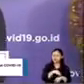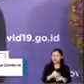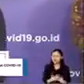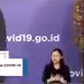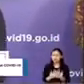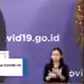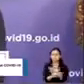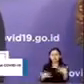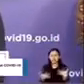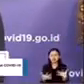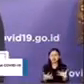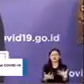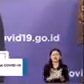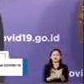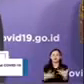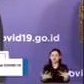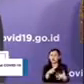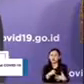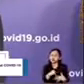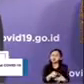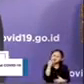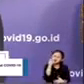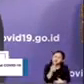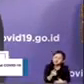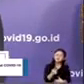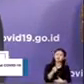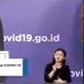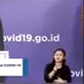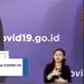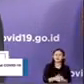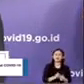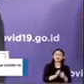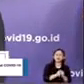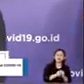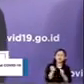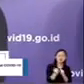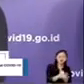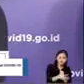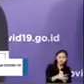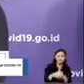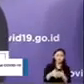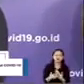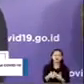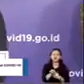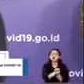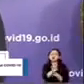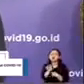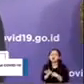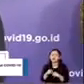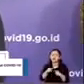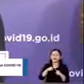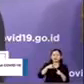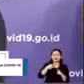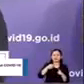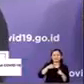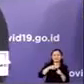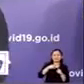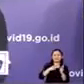Indonesia yaitu meliputi baik itu testing testing maupun treatment lah treatment di sini